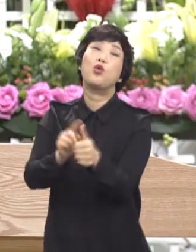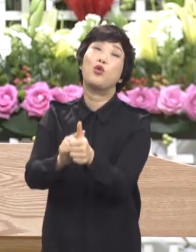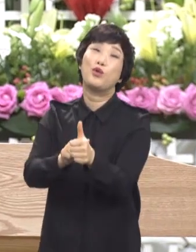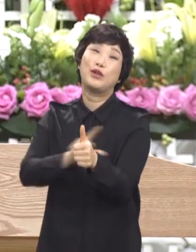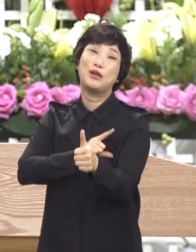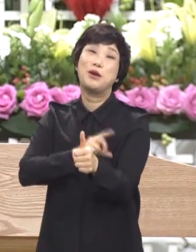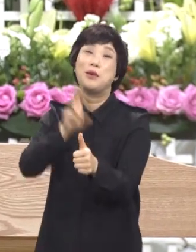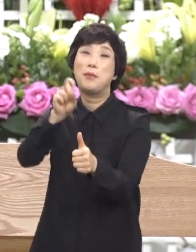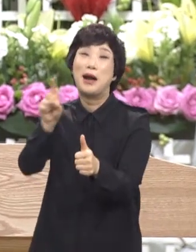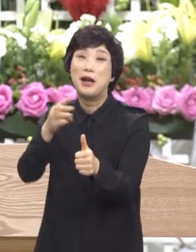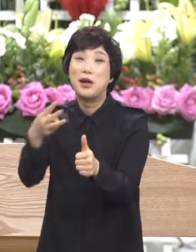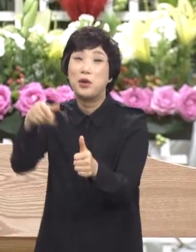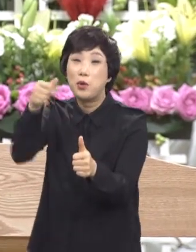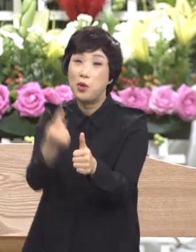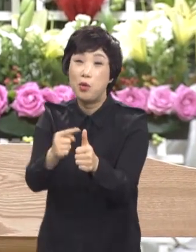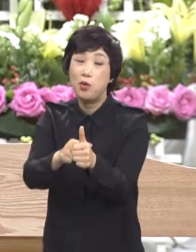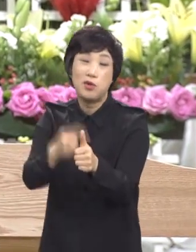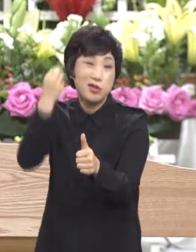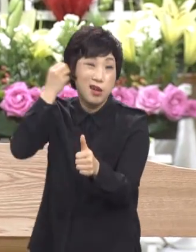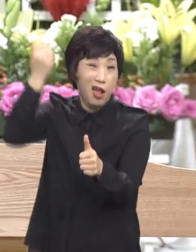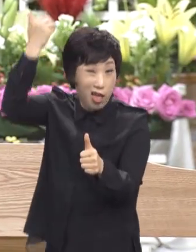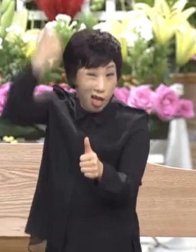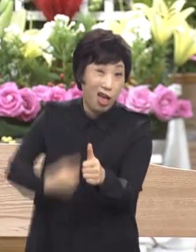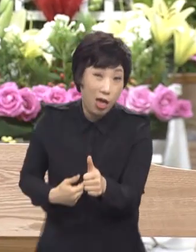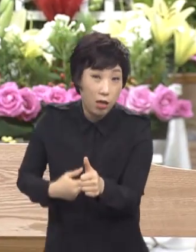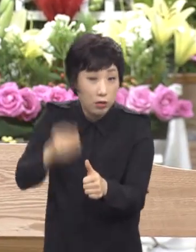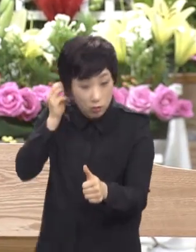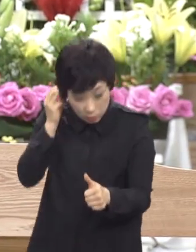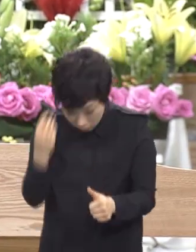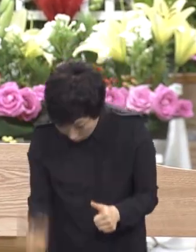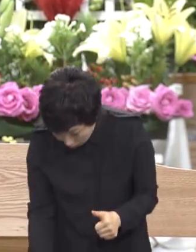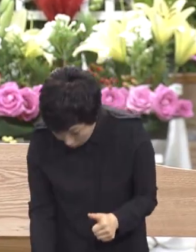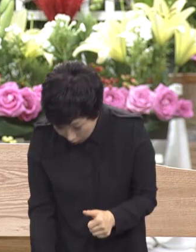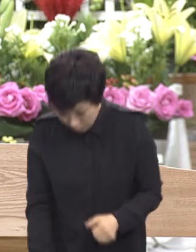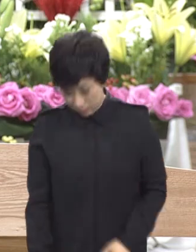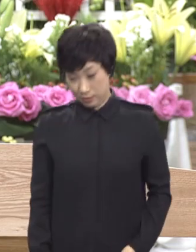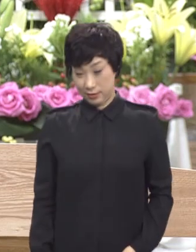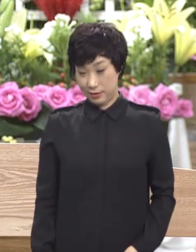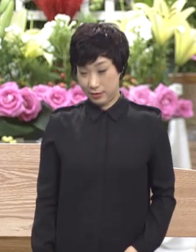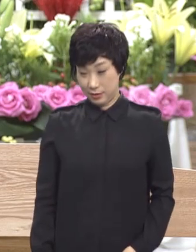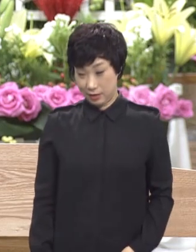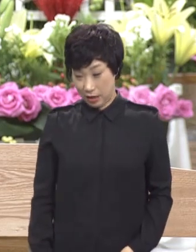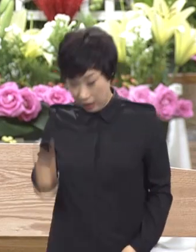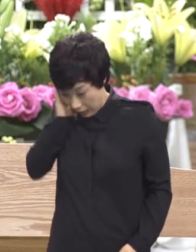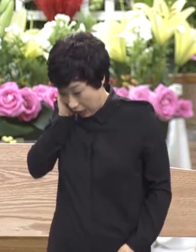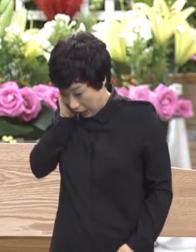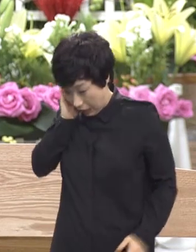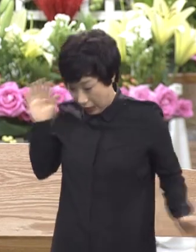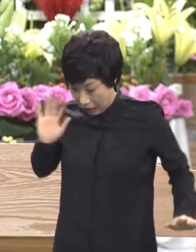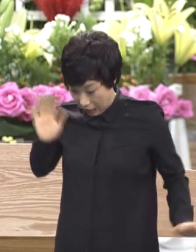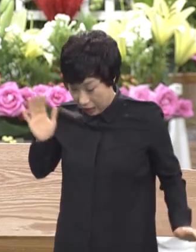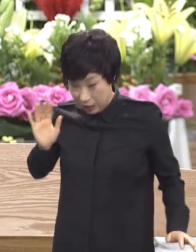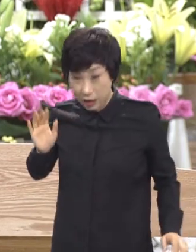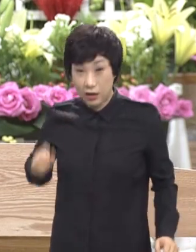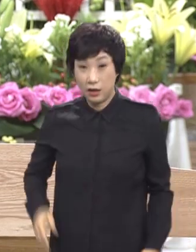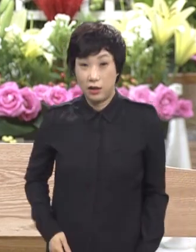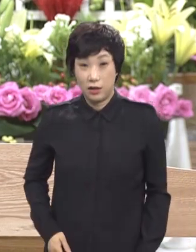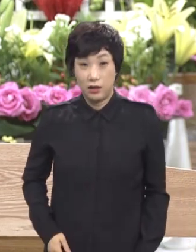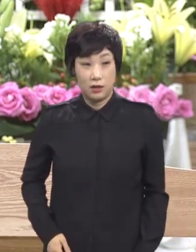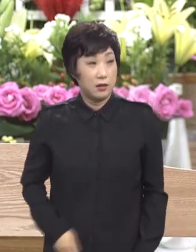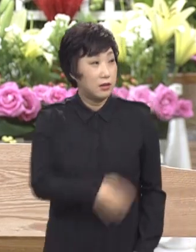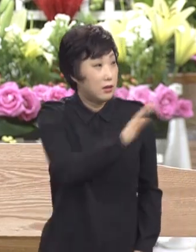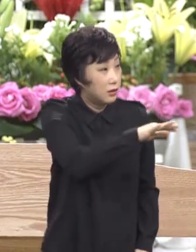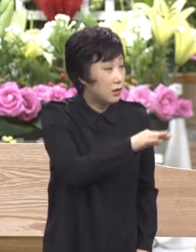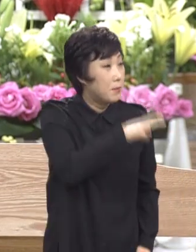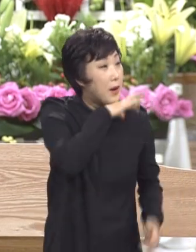귀가 칼에 맞아 뚝 떨어졌어요. 주님이 베드로야 칼을